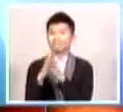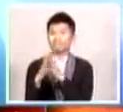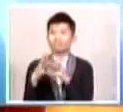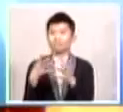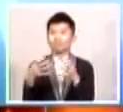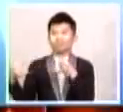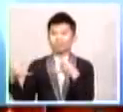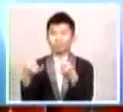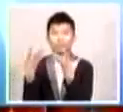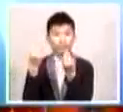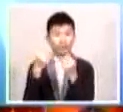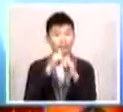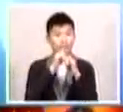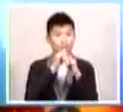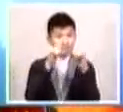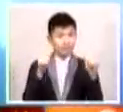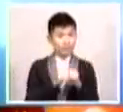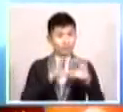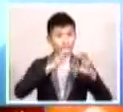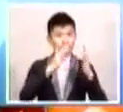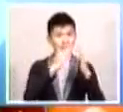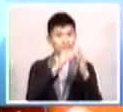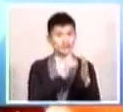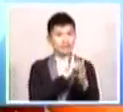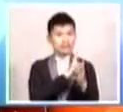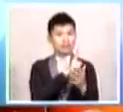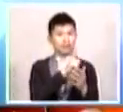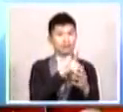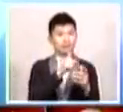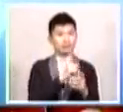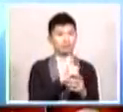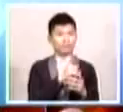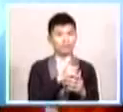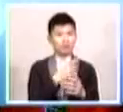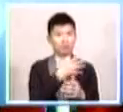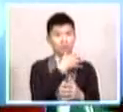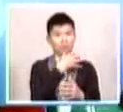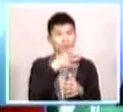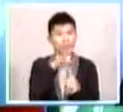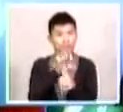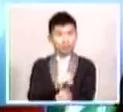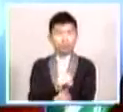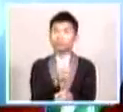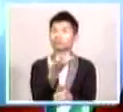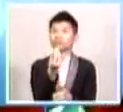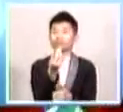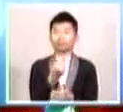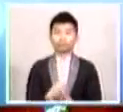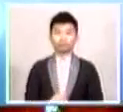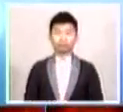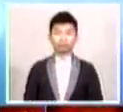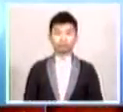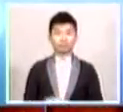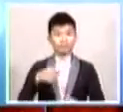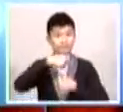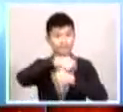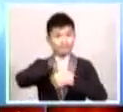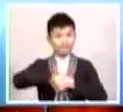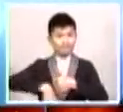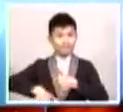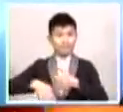没有民族国家时代可以任由个别民族国家弱肉强食的国际丛林。这个体制的力